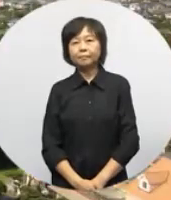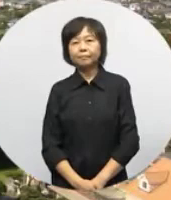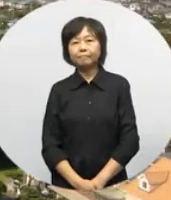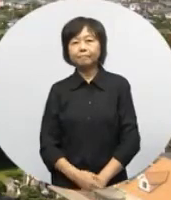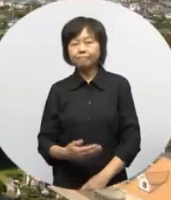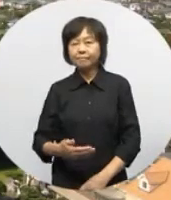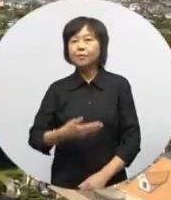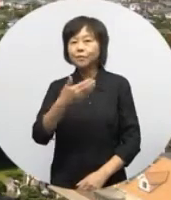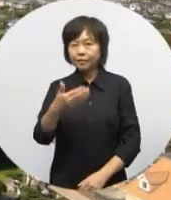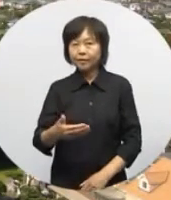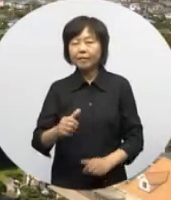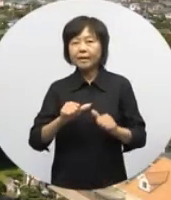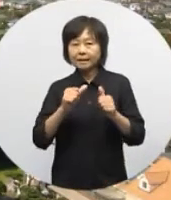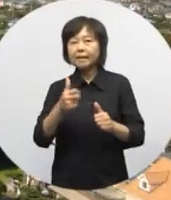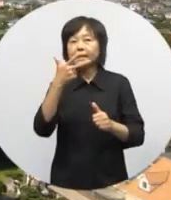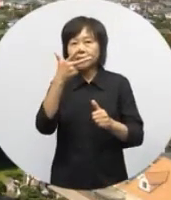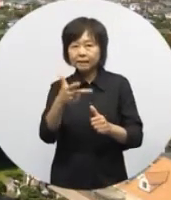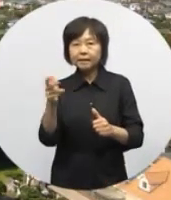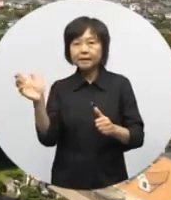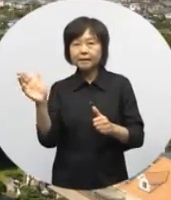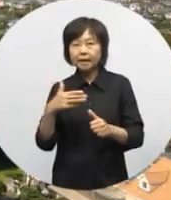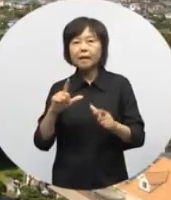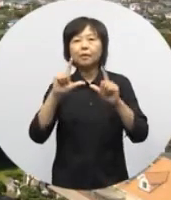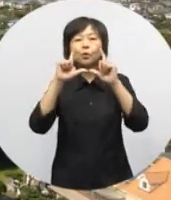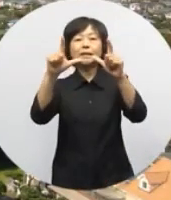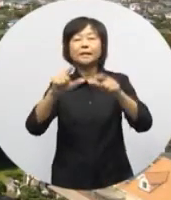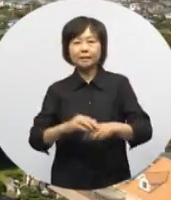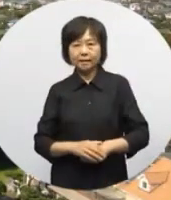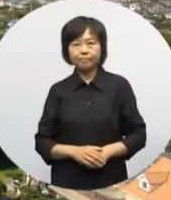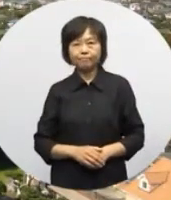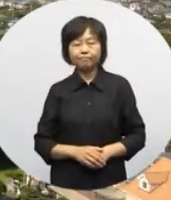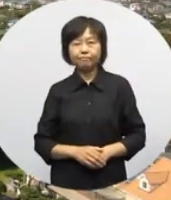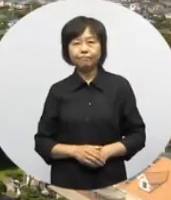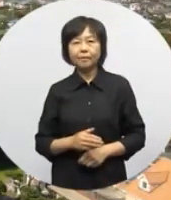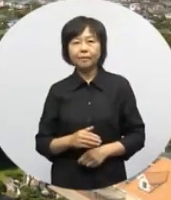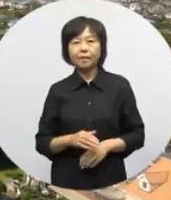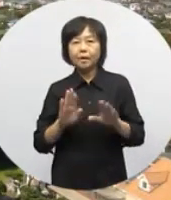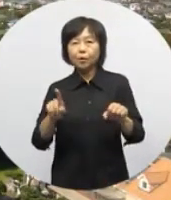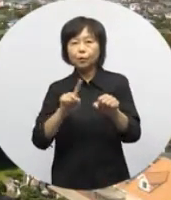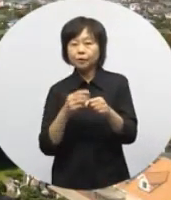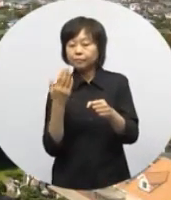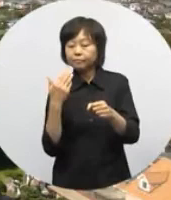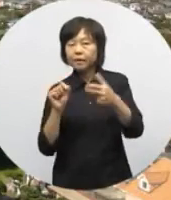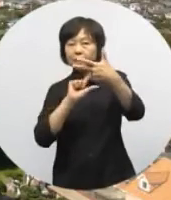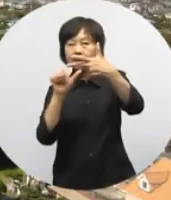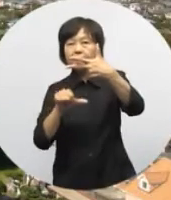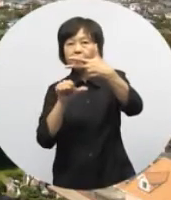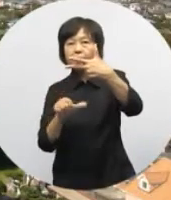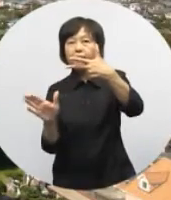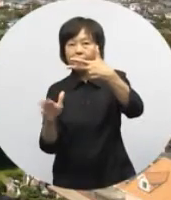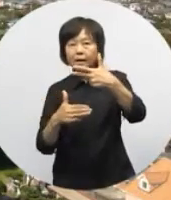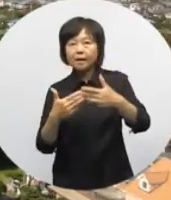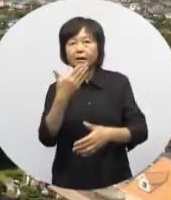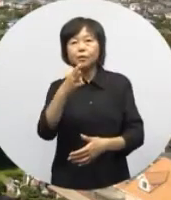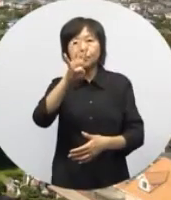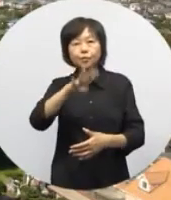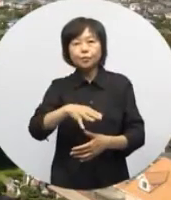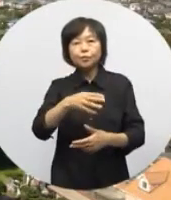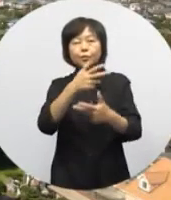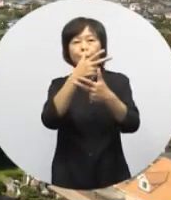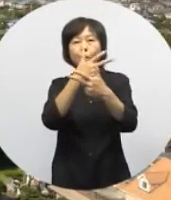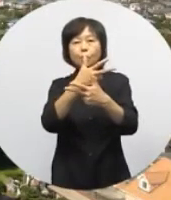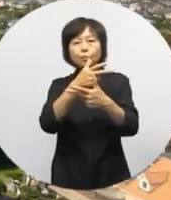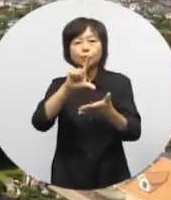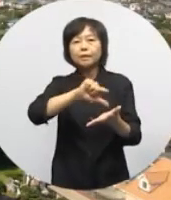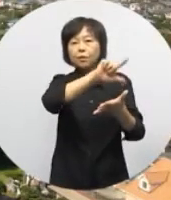続いては茅ヶ崎市からのお知らせです。今年7月5日からの九州北部地